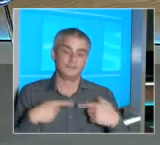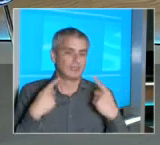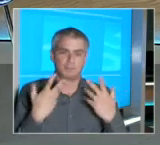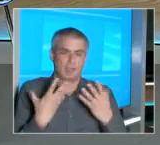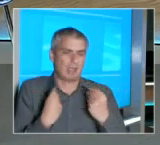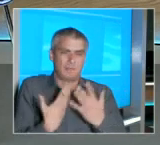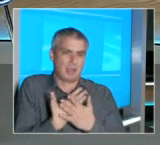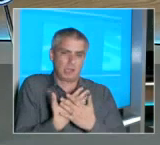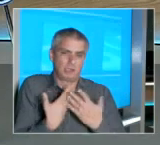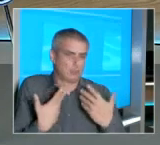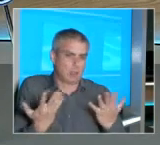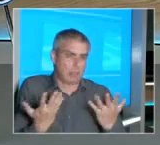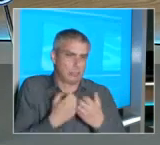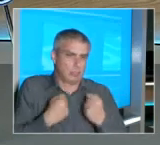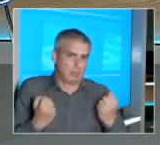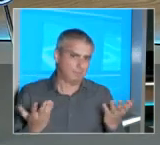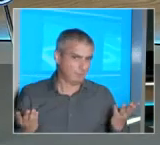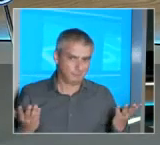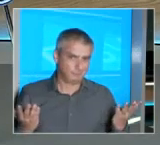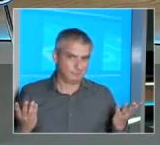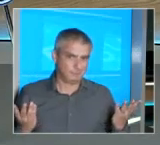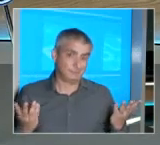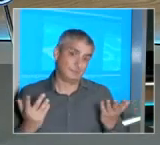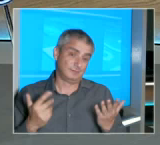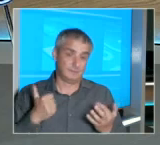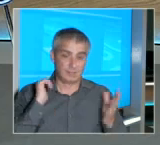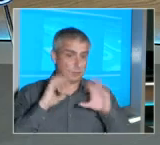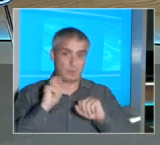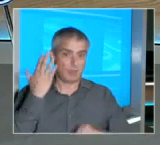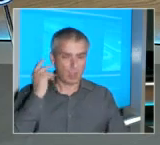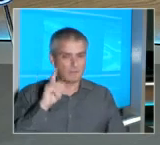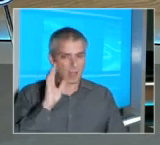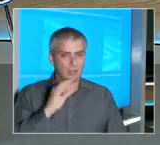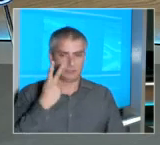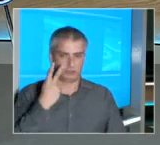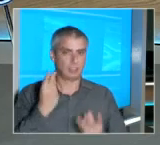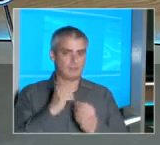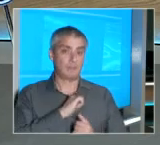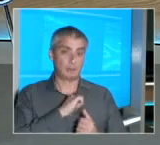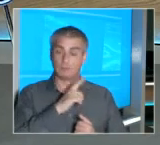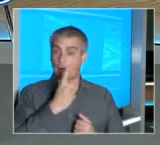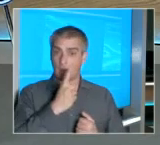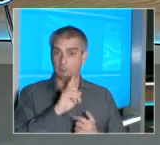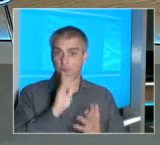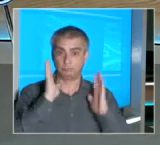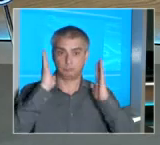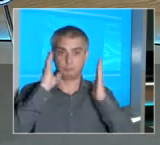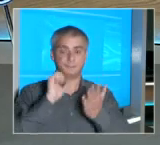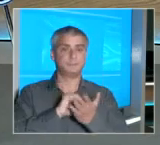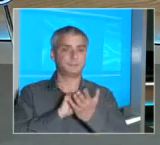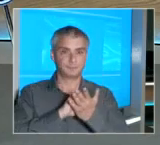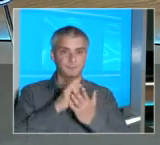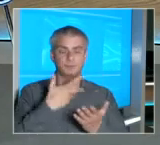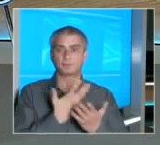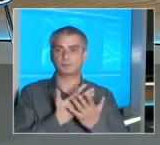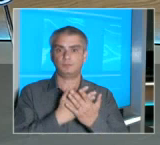יותר מדי חדשות דרמטיות, כלומר, לפחות אתמול בערב, אבל עדיין היו שני דברים מעניינים. אחד שלא נכנס יותר מדי לעיתון, וזו